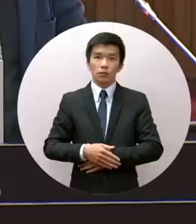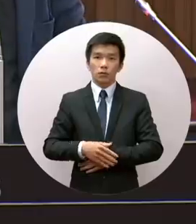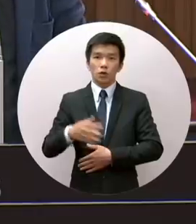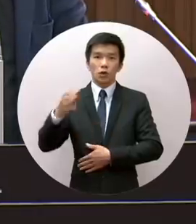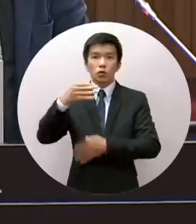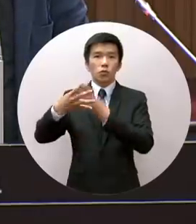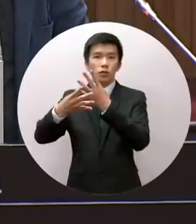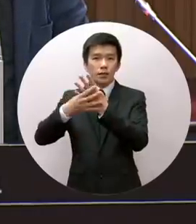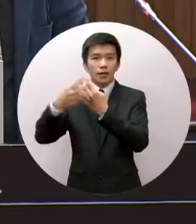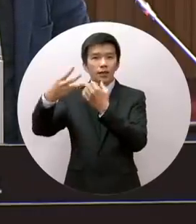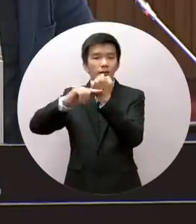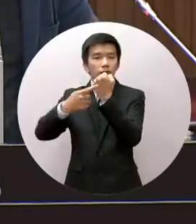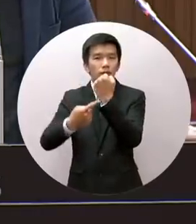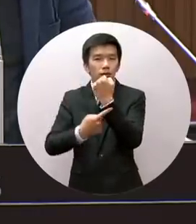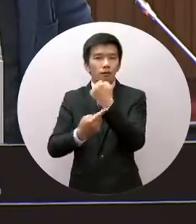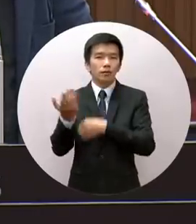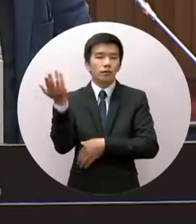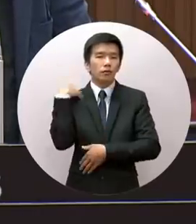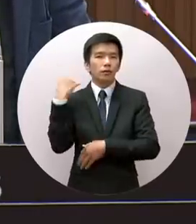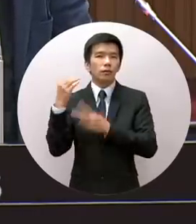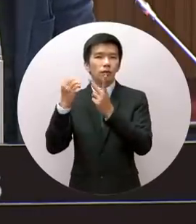哈，